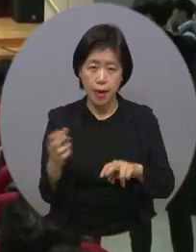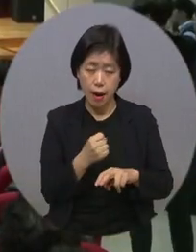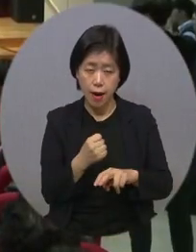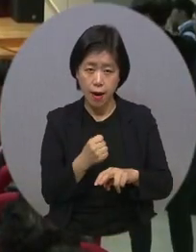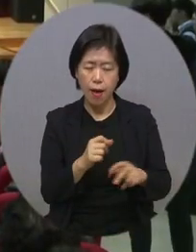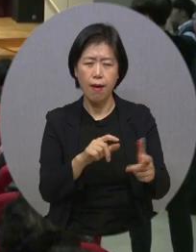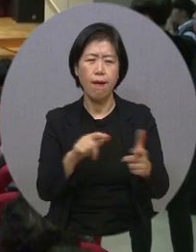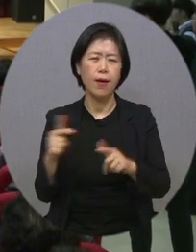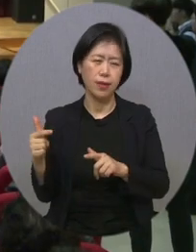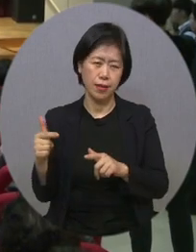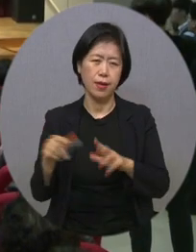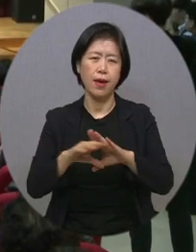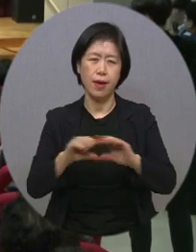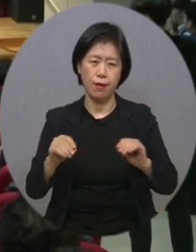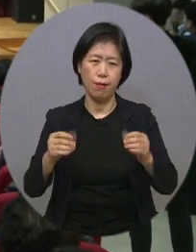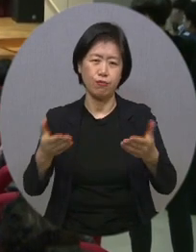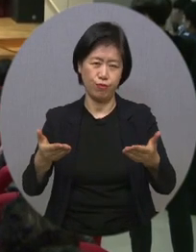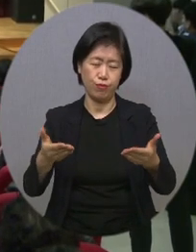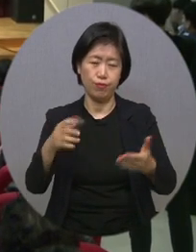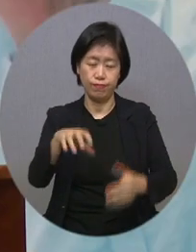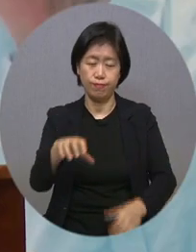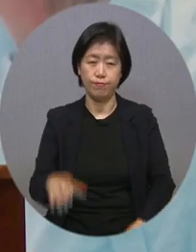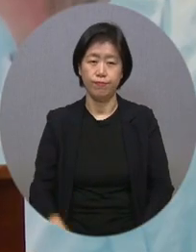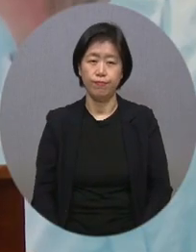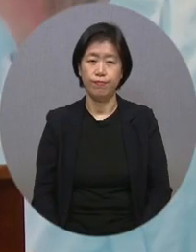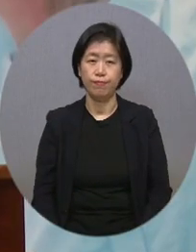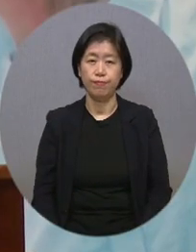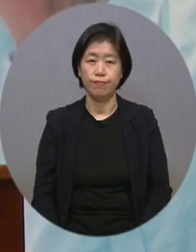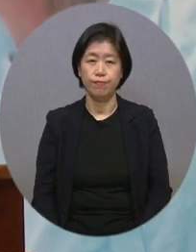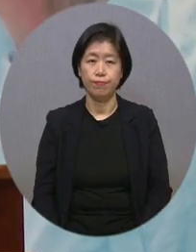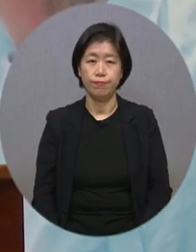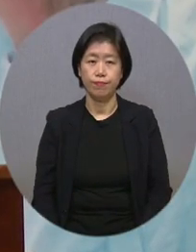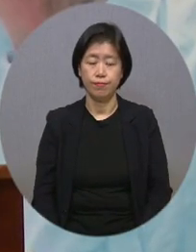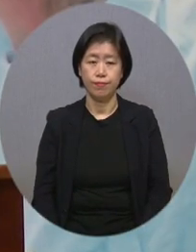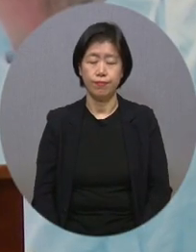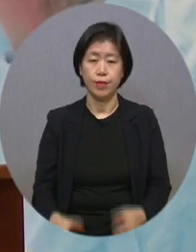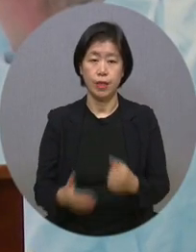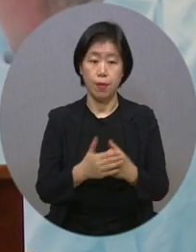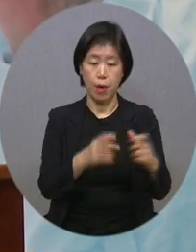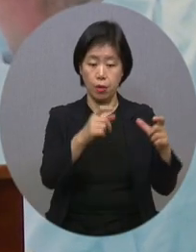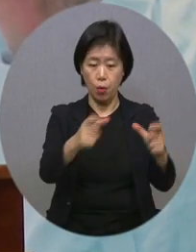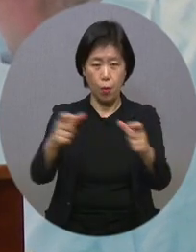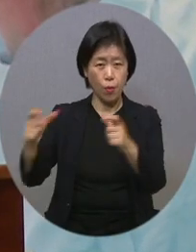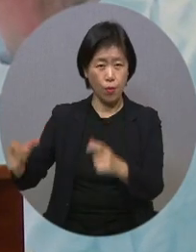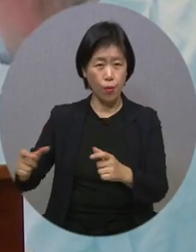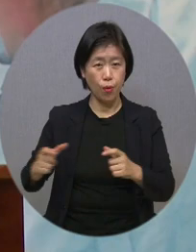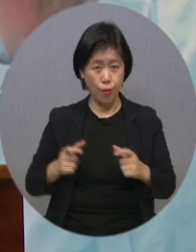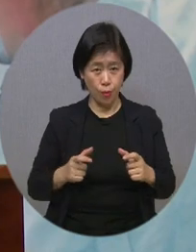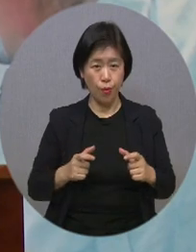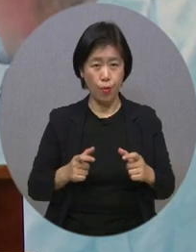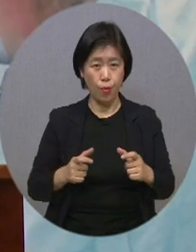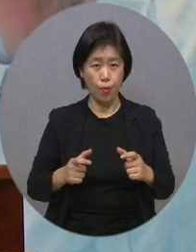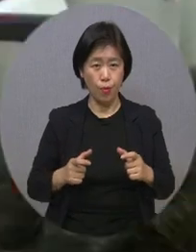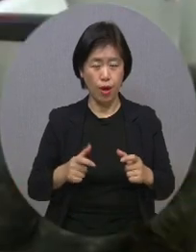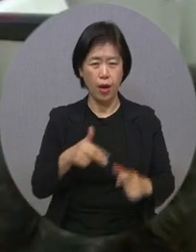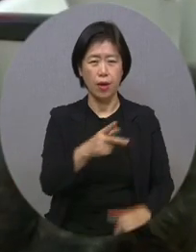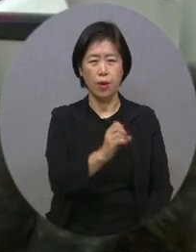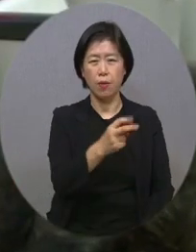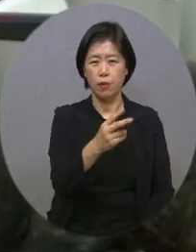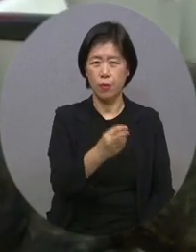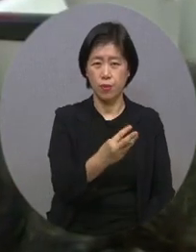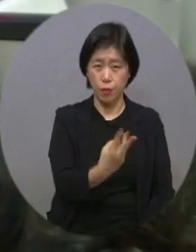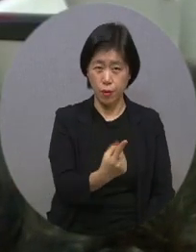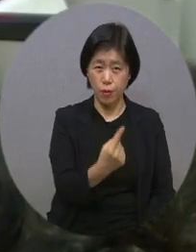해서 해결을 해줘야 되거든요. 네. 그래서 거점별로 지금 경로당을 늘리는 것보다는 이제는 그런